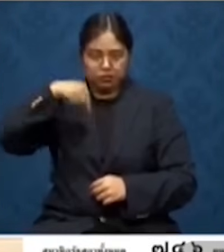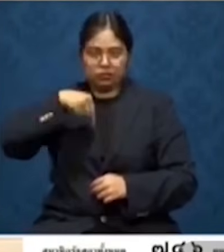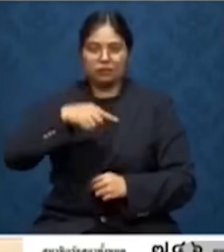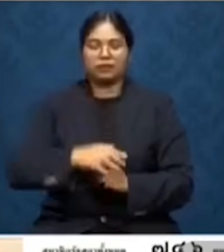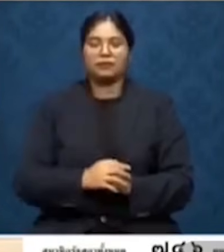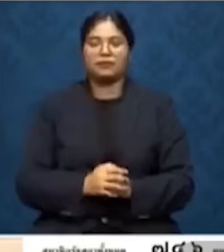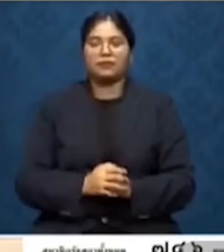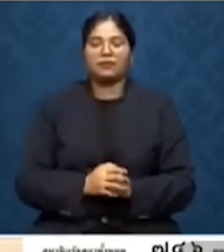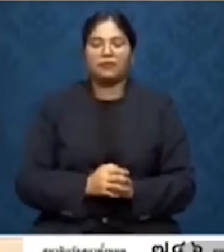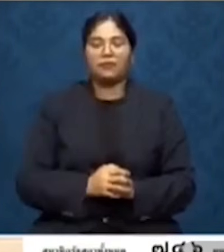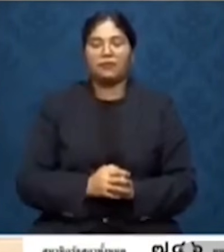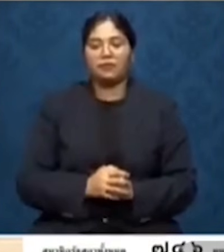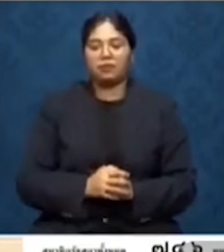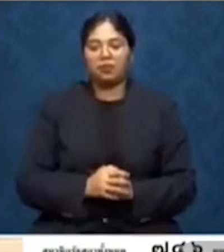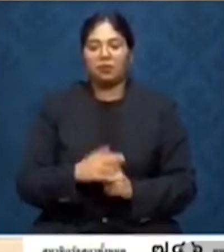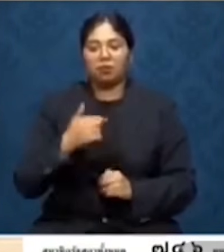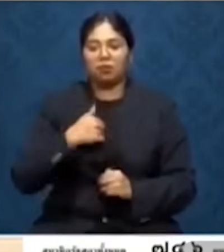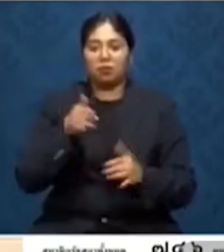ผมมีความตั้งใจครับ